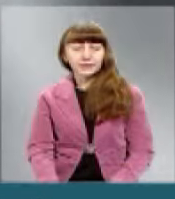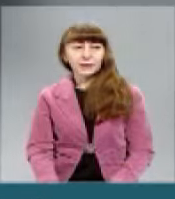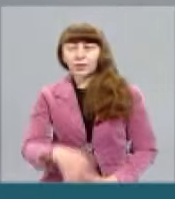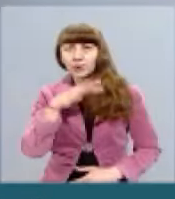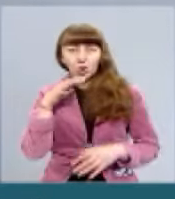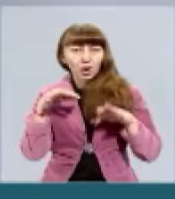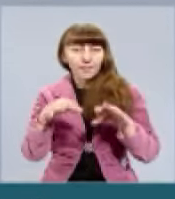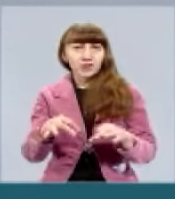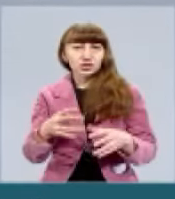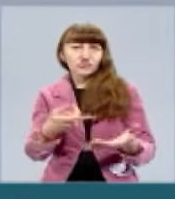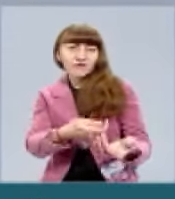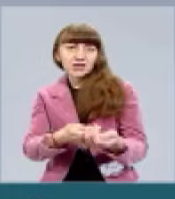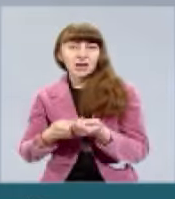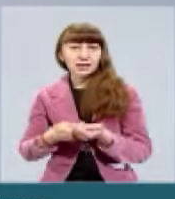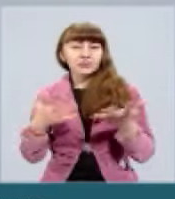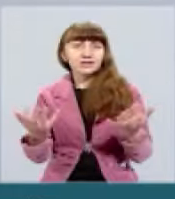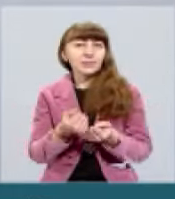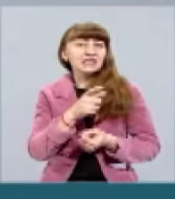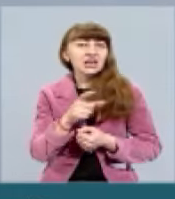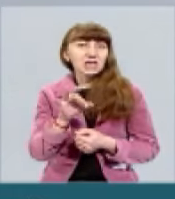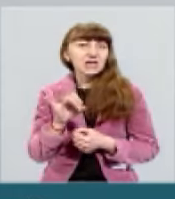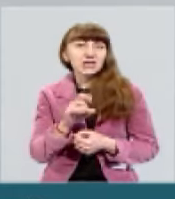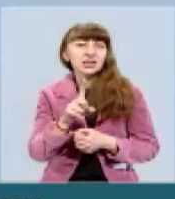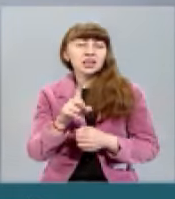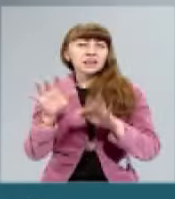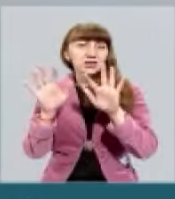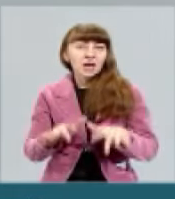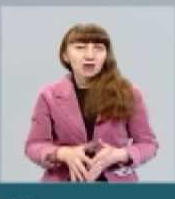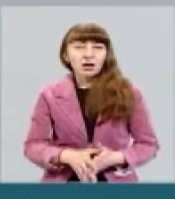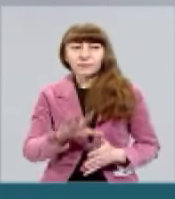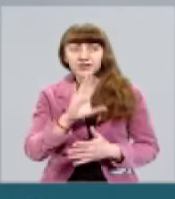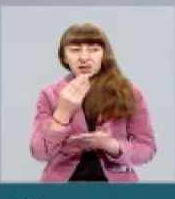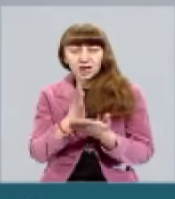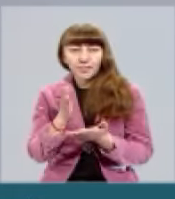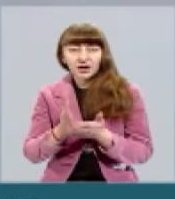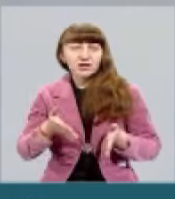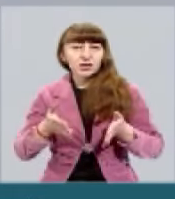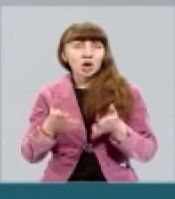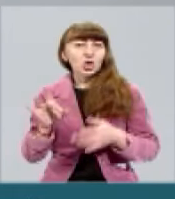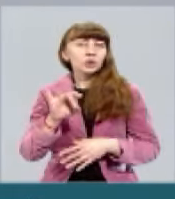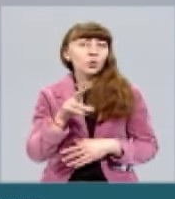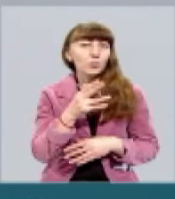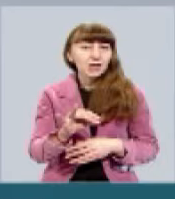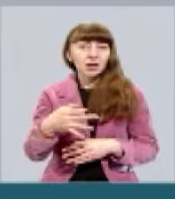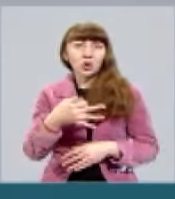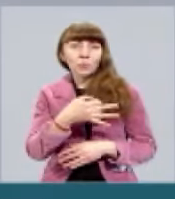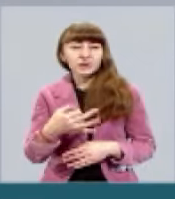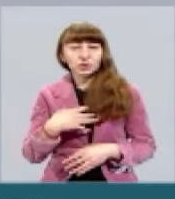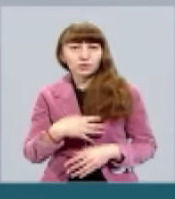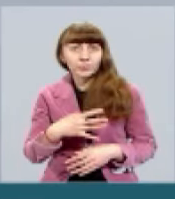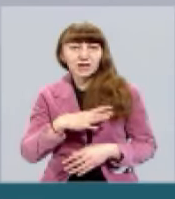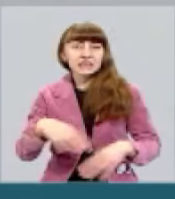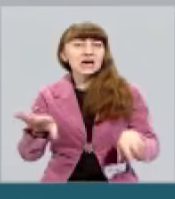Десятки автомашин пришлось вытаскивать спасателям из заснеженных кюветов. Почти все направления дорог республиканского и областного значения